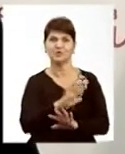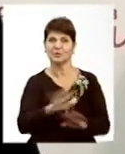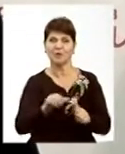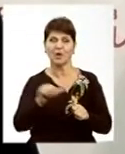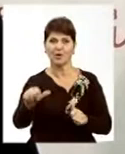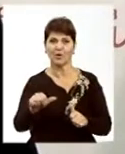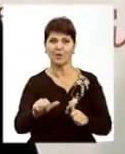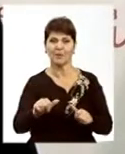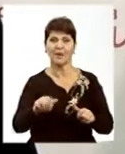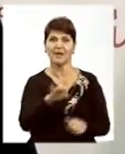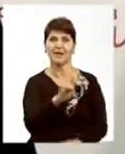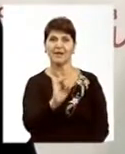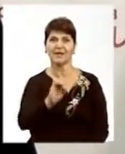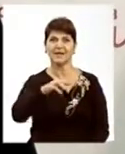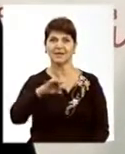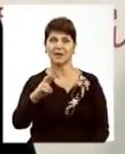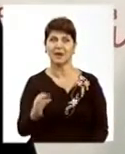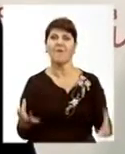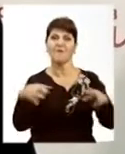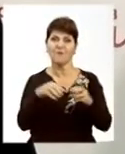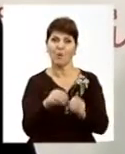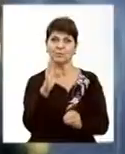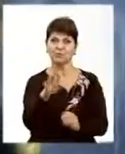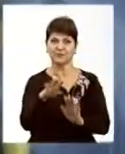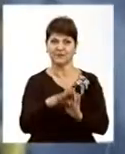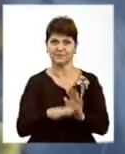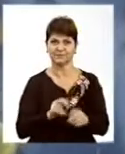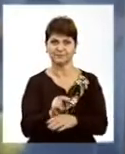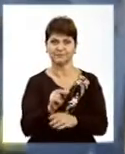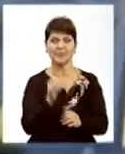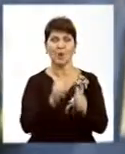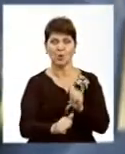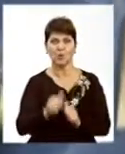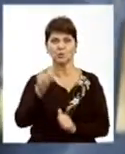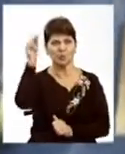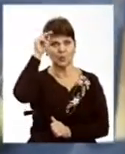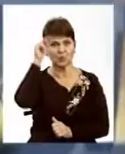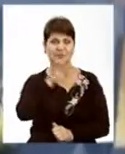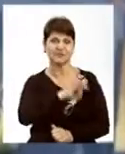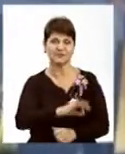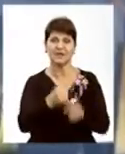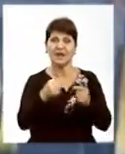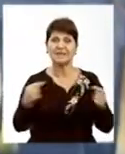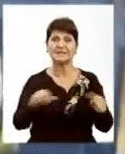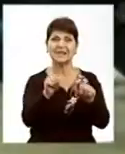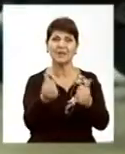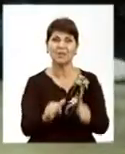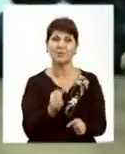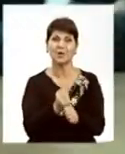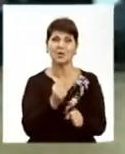окремого уроку ритміки, це буде все в комплексі відбуватися навчання. На кожному уроці застосовуватимуть різні форми роботи,